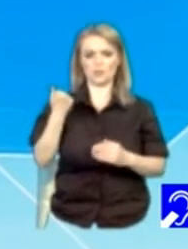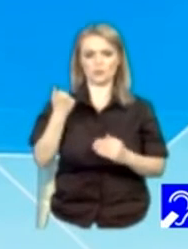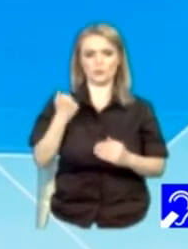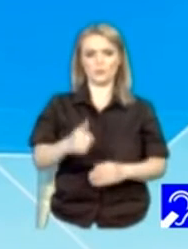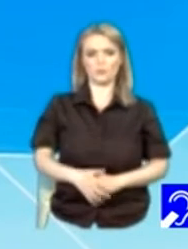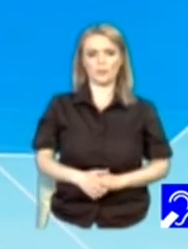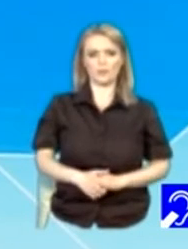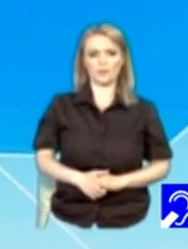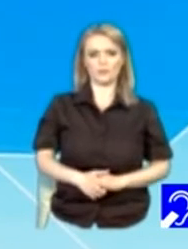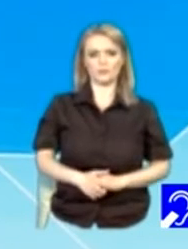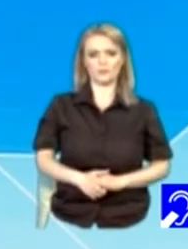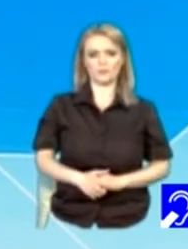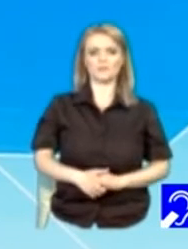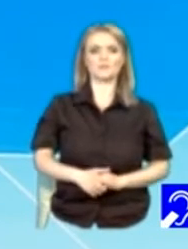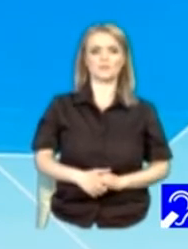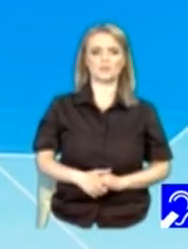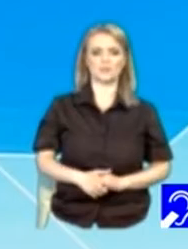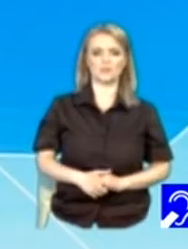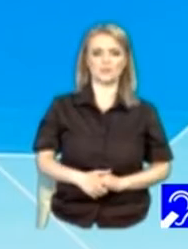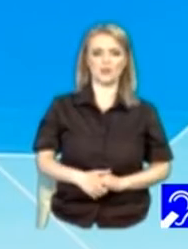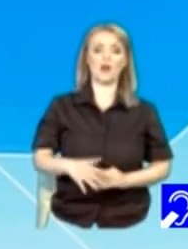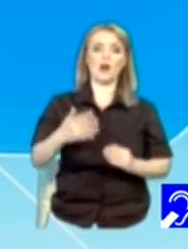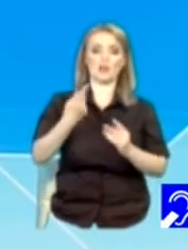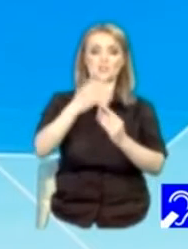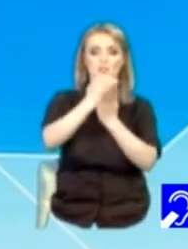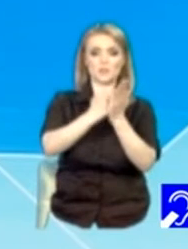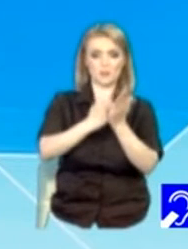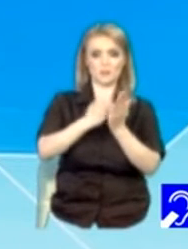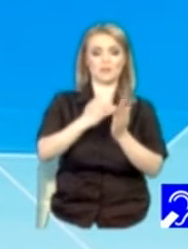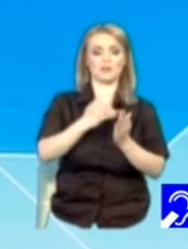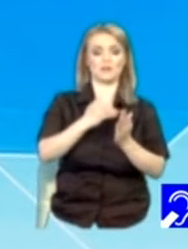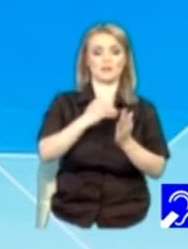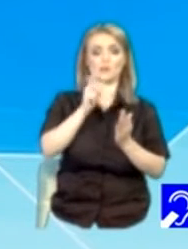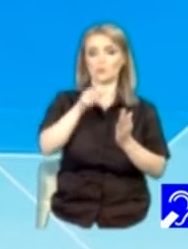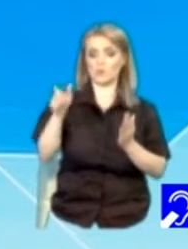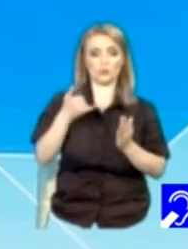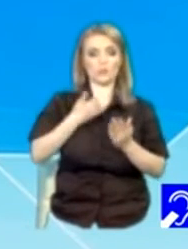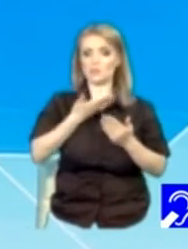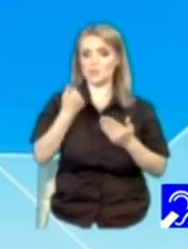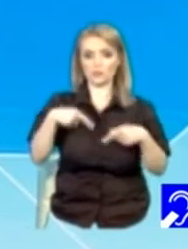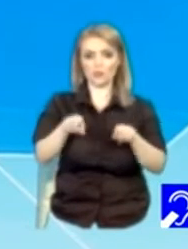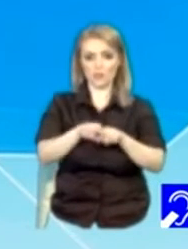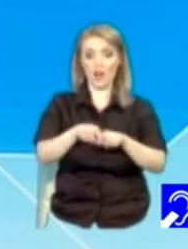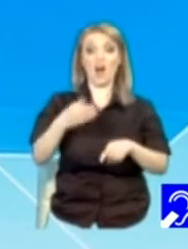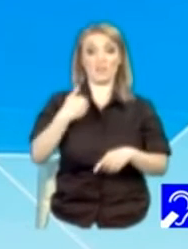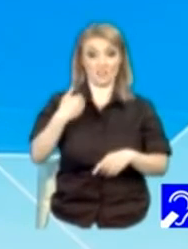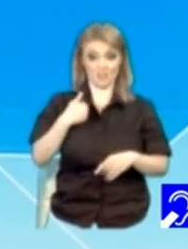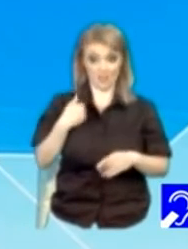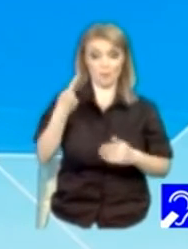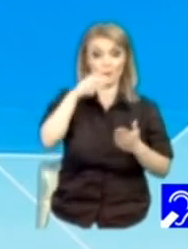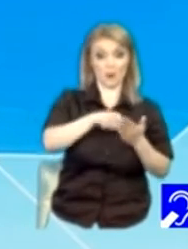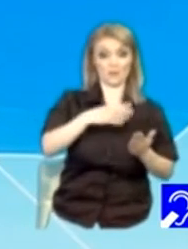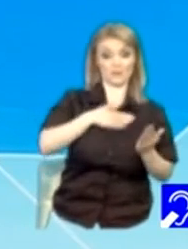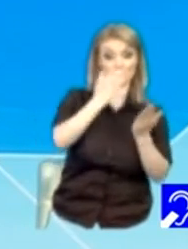loc care le-ar asigura trecerea în Parlament, uitați că au decis să atace formațiunea. După mine este un